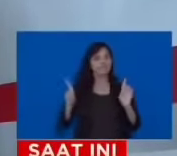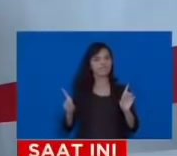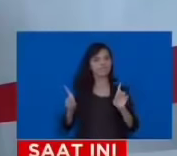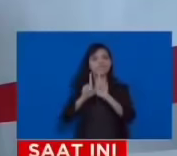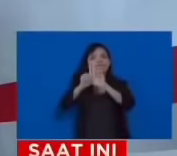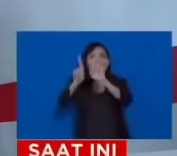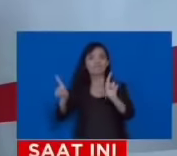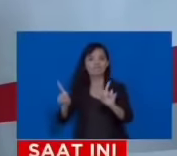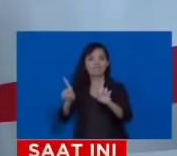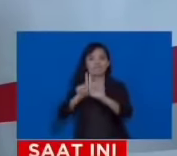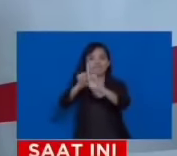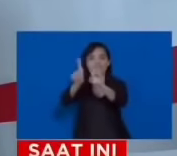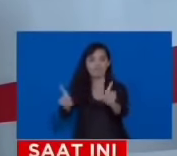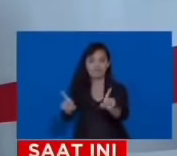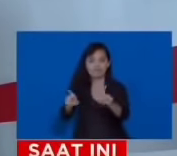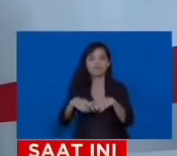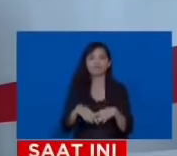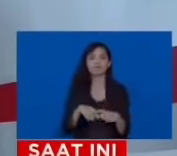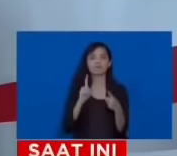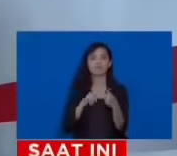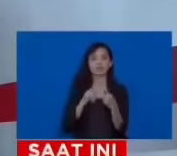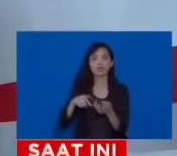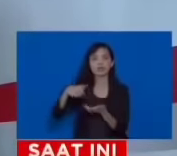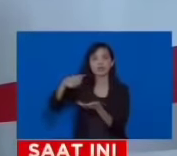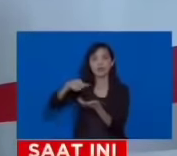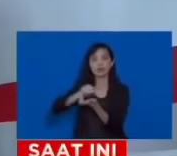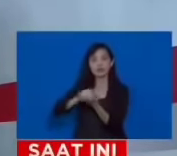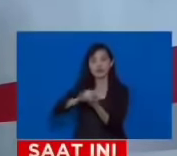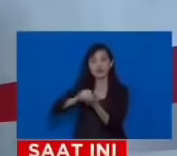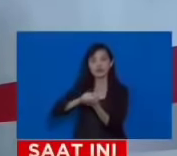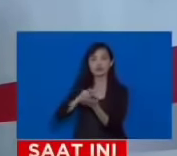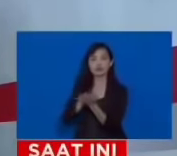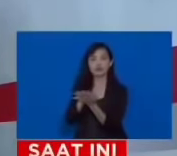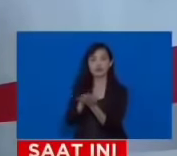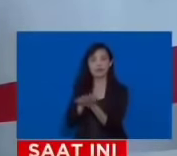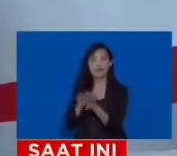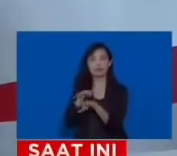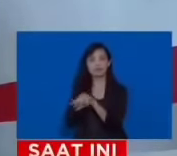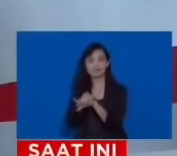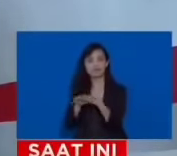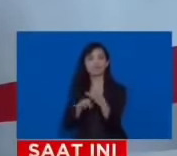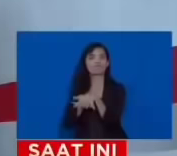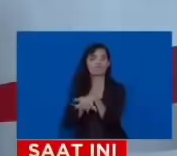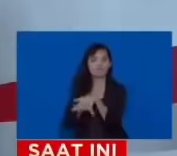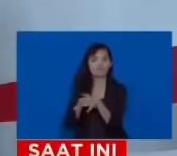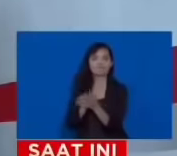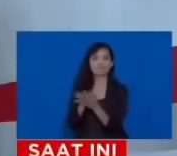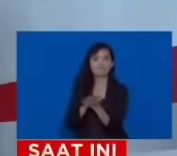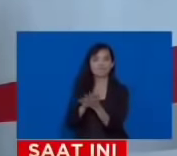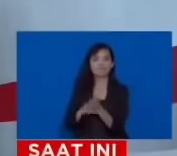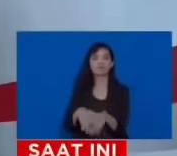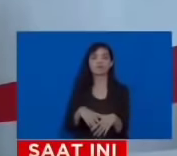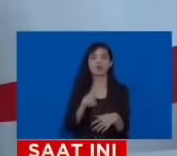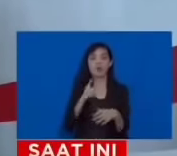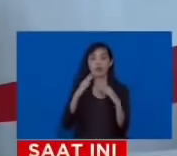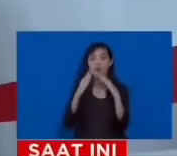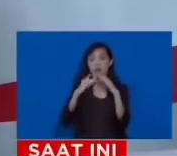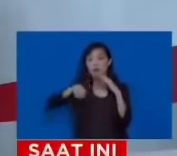Cuci tangan dengan menggunakan sabun. Gunakan masker pada saat keluar dari